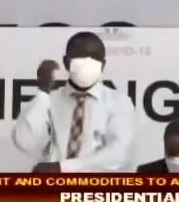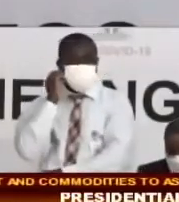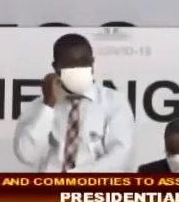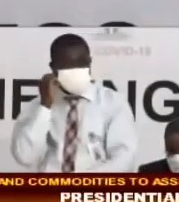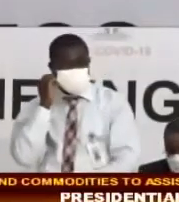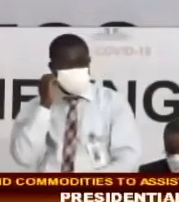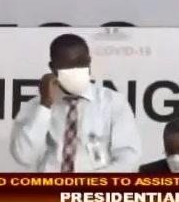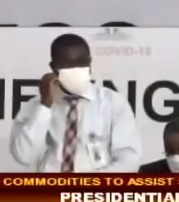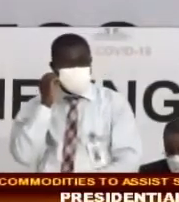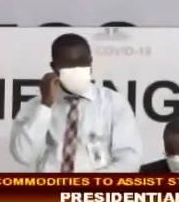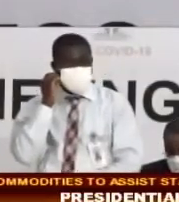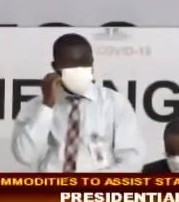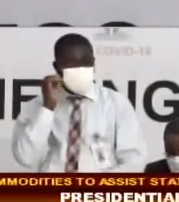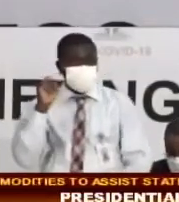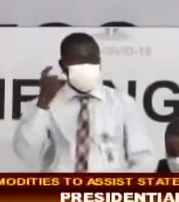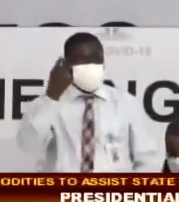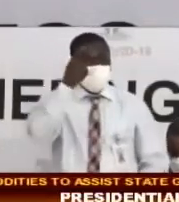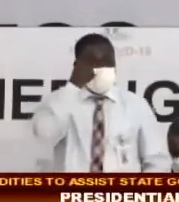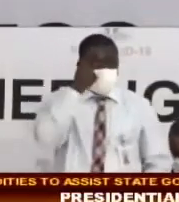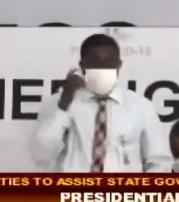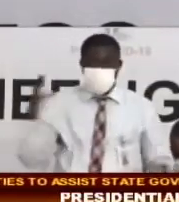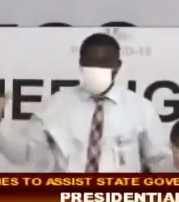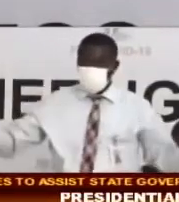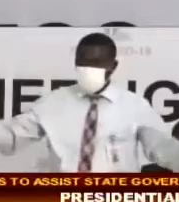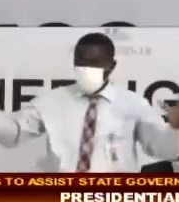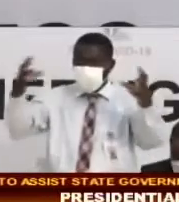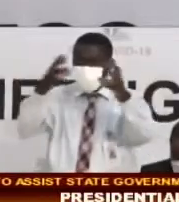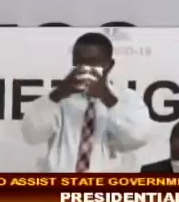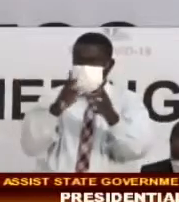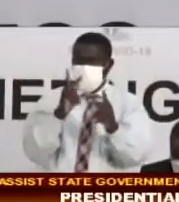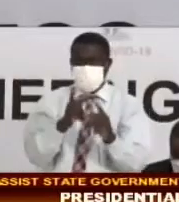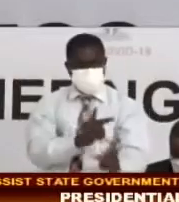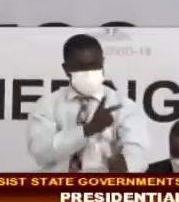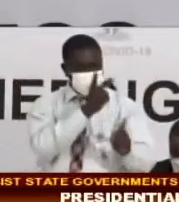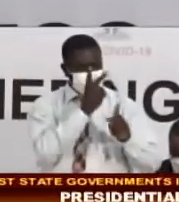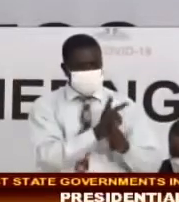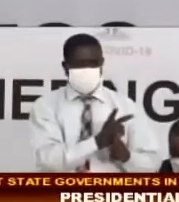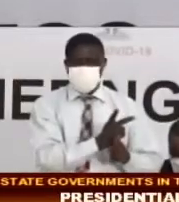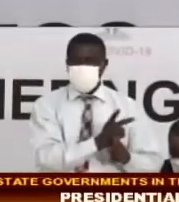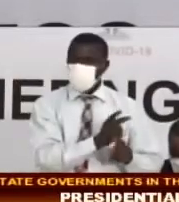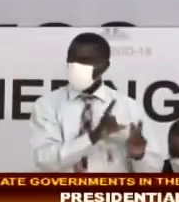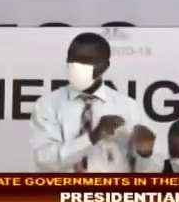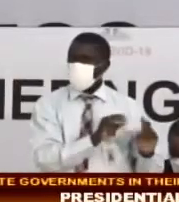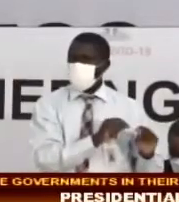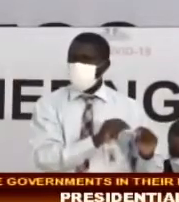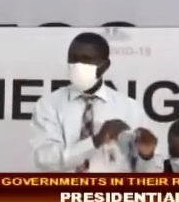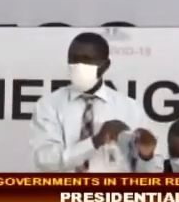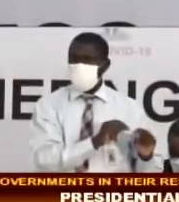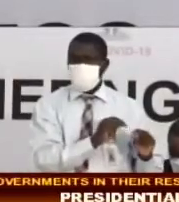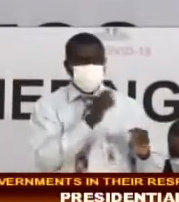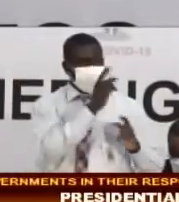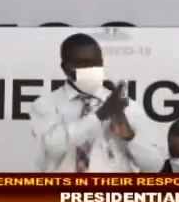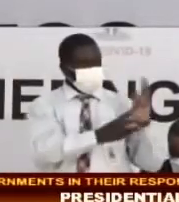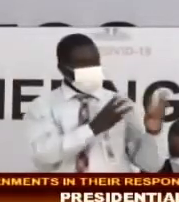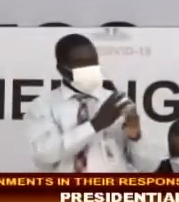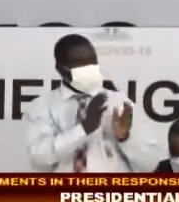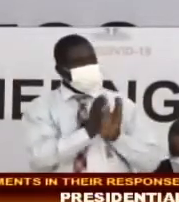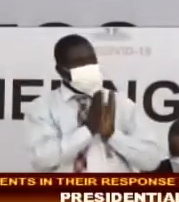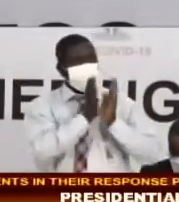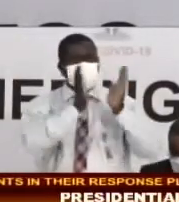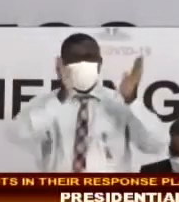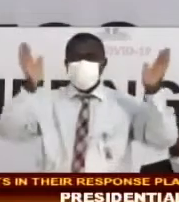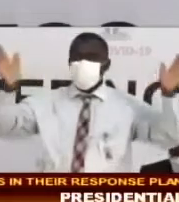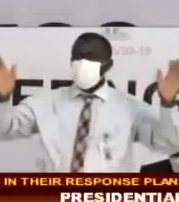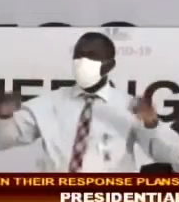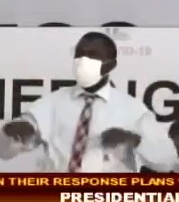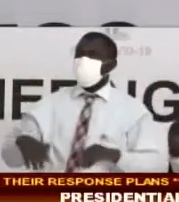ta kama mutane ta rufe ba ne kawai don tana so ta rufe, a'a domin an duba duk duniya abinda kowa yake kenan a samu